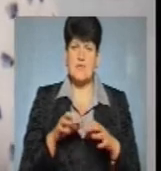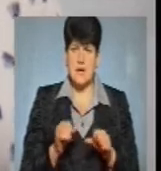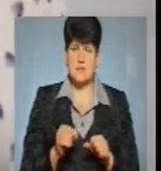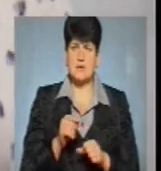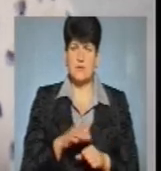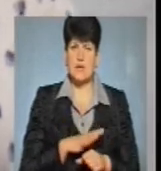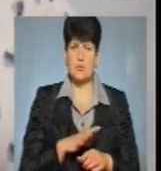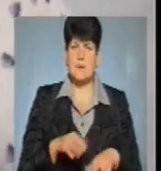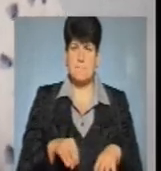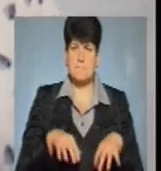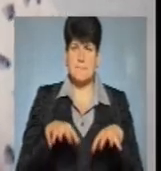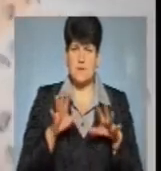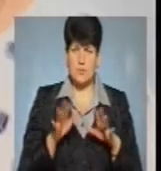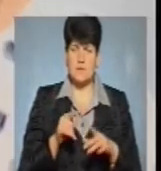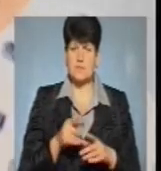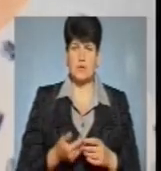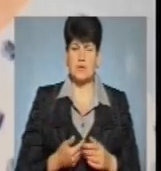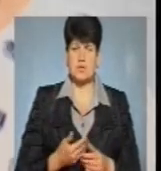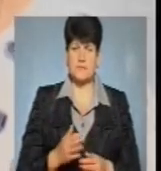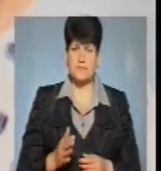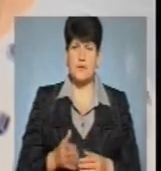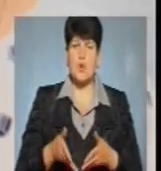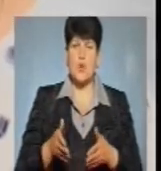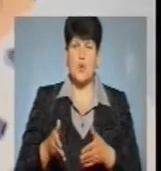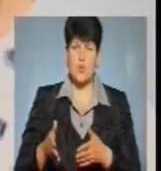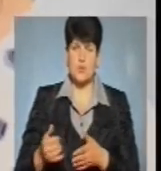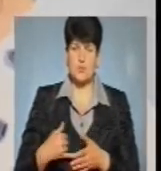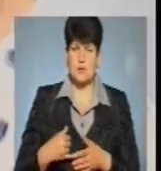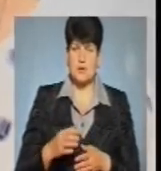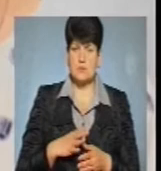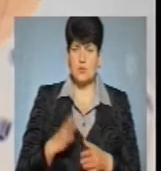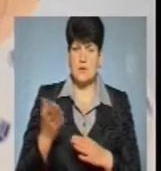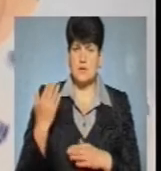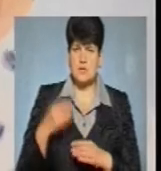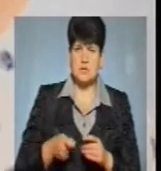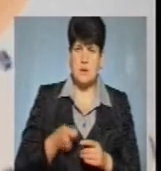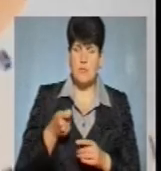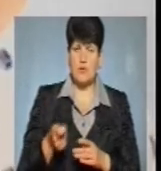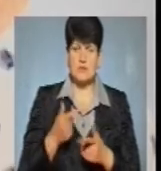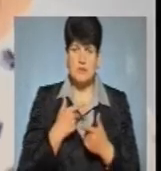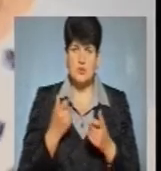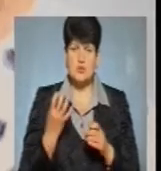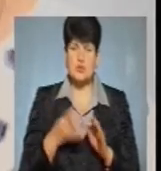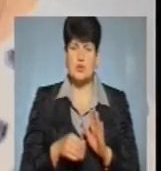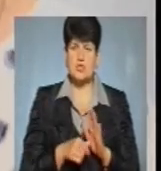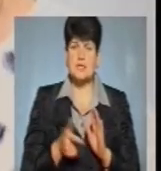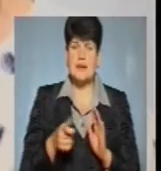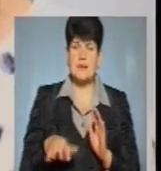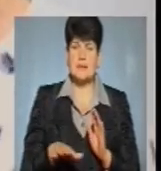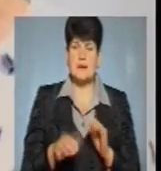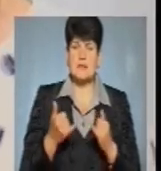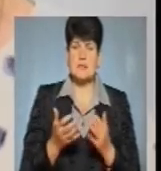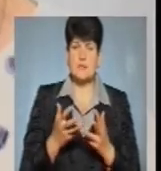були підтоплені, але в них ніхто не проживає. Городів у нас було, попередньо подана інформація, 46 гектарів, а зараз про